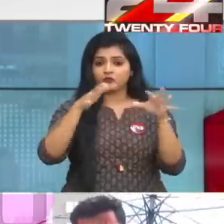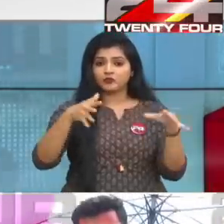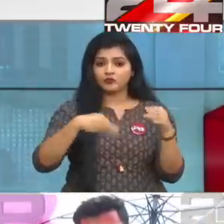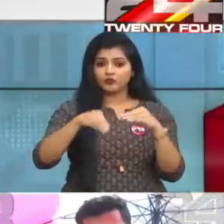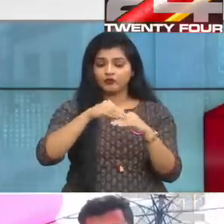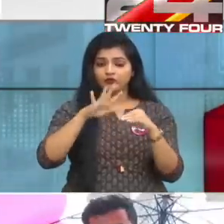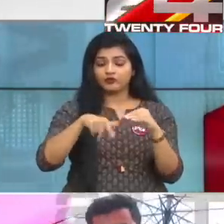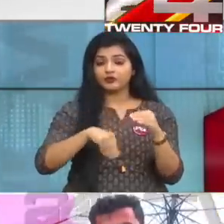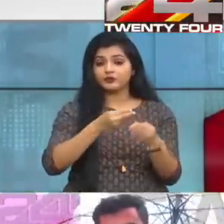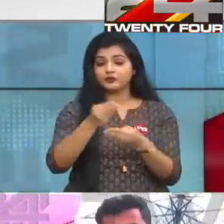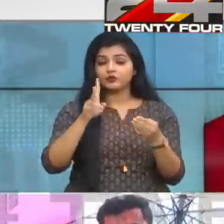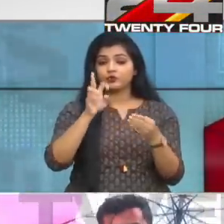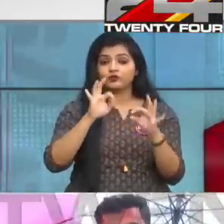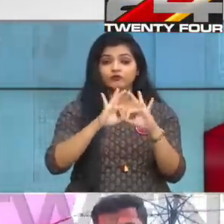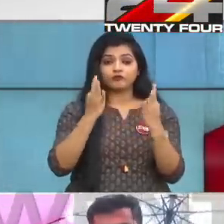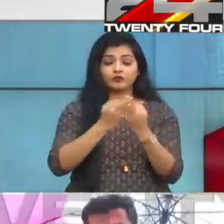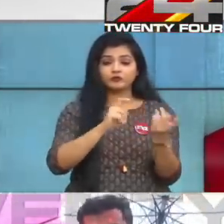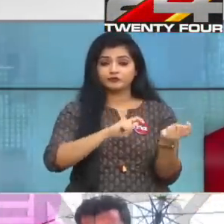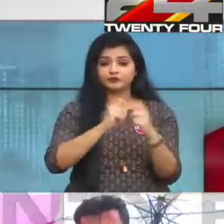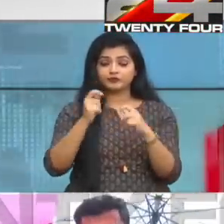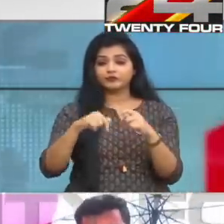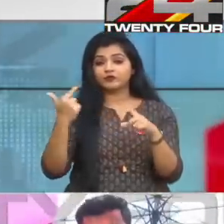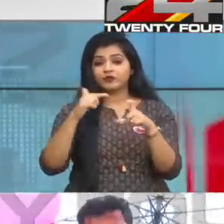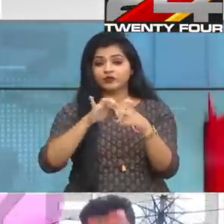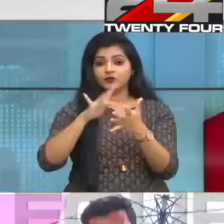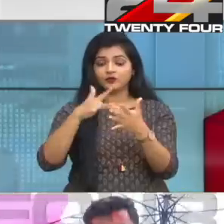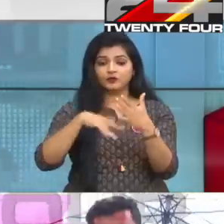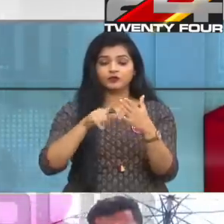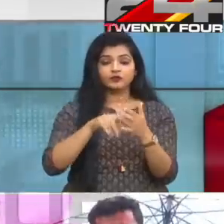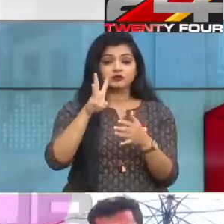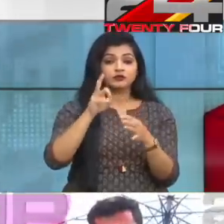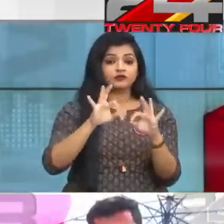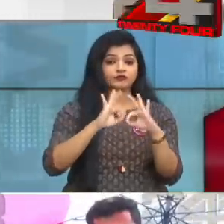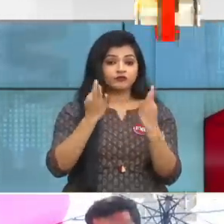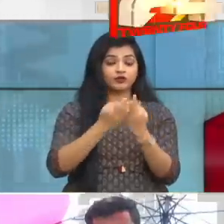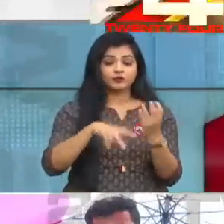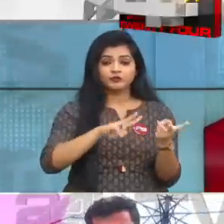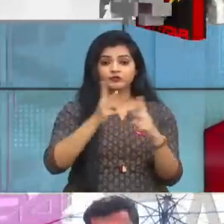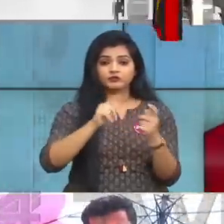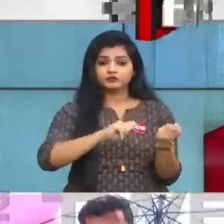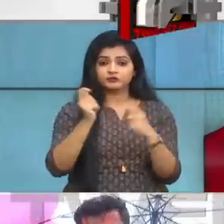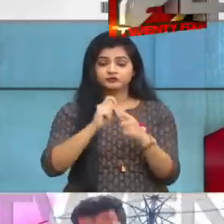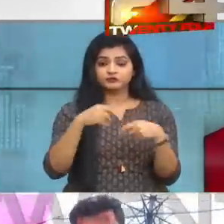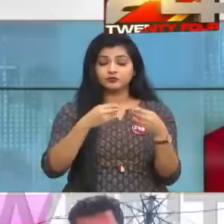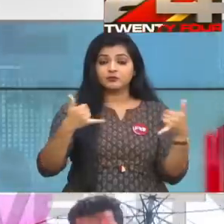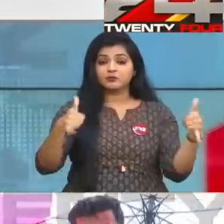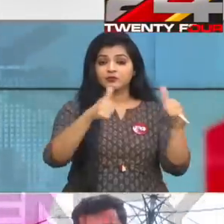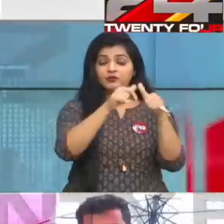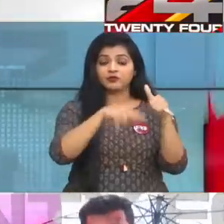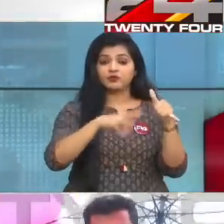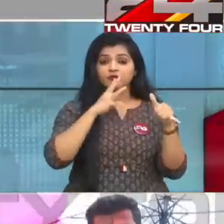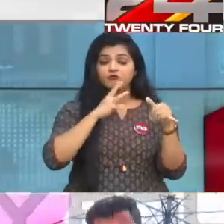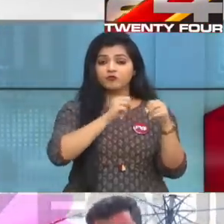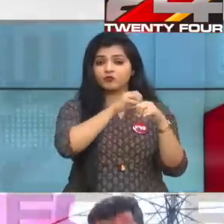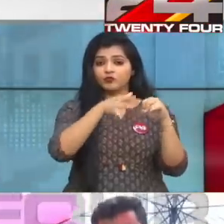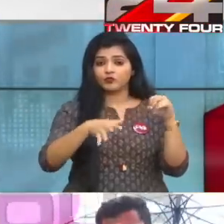മാറ്റിപ്പാർപ്പിച്ചിട്ടുണ്ട്. എളയാവൂരിൽ 30 കുടുംബങ്ങളോളം മാറി താമസിച്ചിട്ടുണ്ട്. ഇതിനകം വീടുകളിൽ വെള്ളം കയറിയതുകൊണ്ട് വിവിധയിടങ്ങളിൽ മലയോരത്ത് അതിശക്തമായ